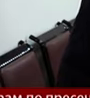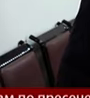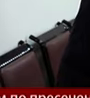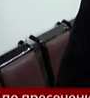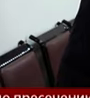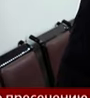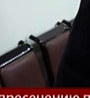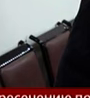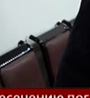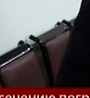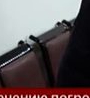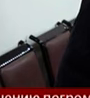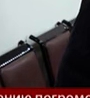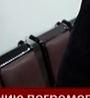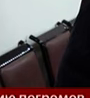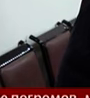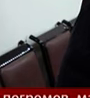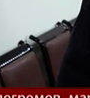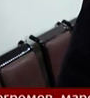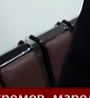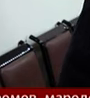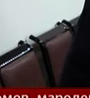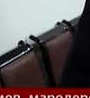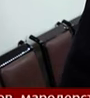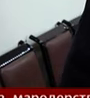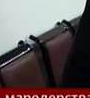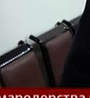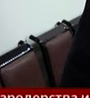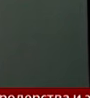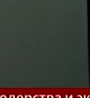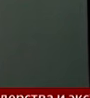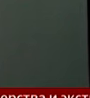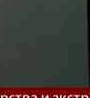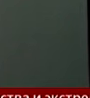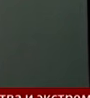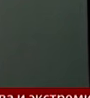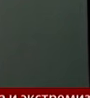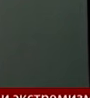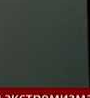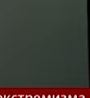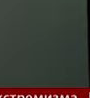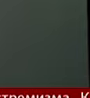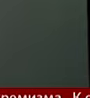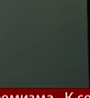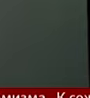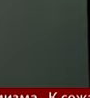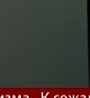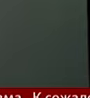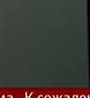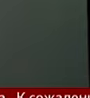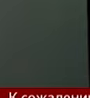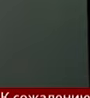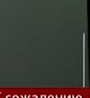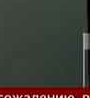исключительно официальной информацией и не поддаваться на провокации. Спасибо. Құрметті алматылықтар, біз